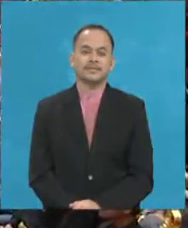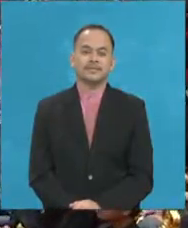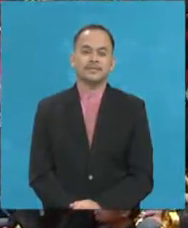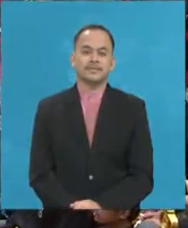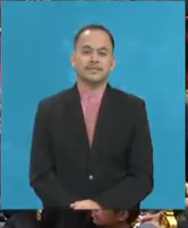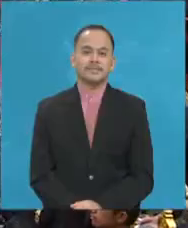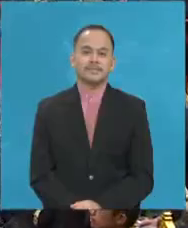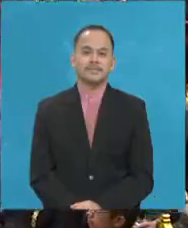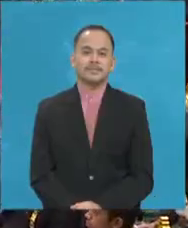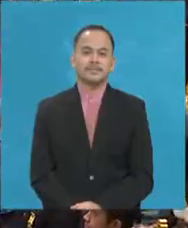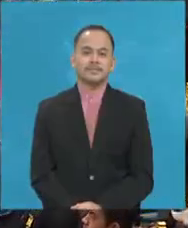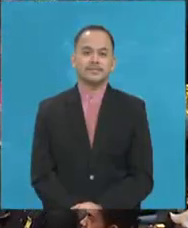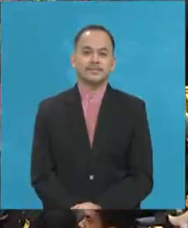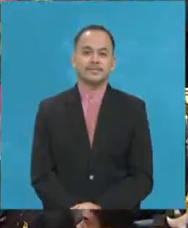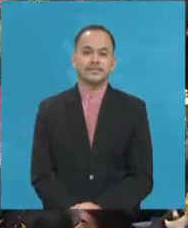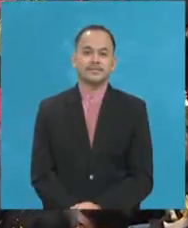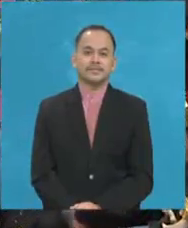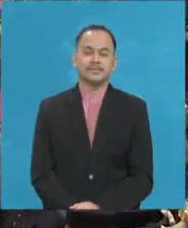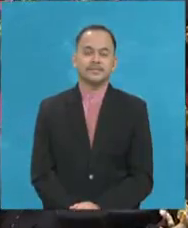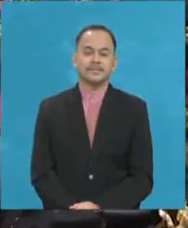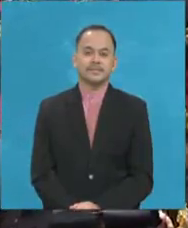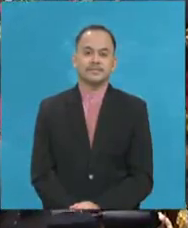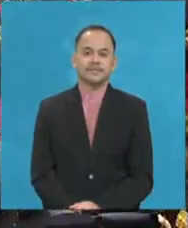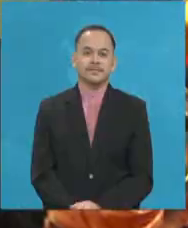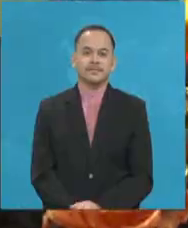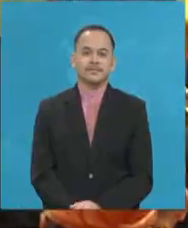the lounge Indonesia